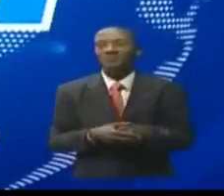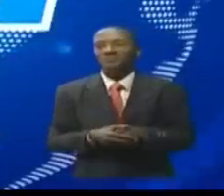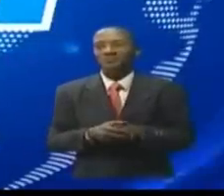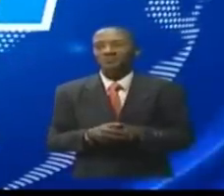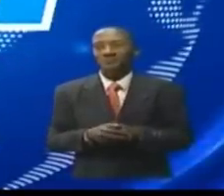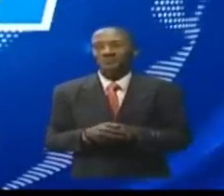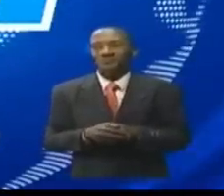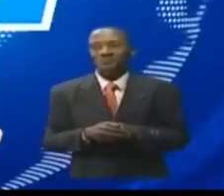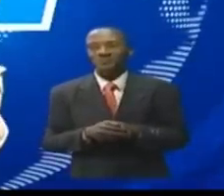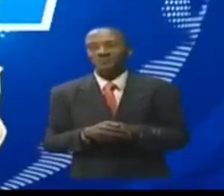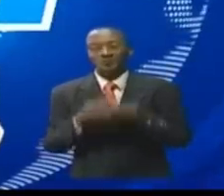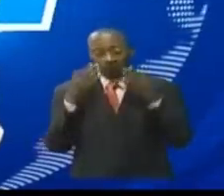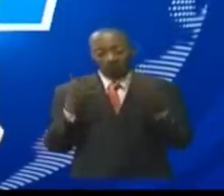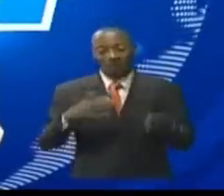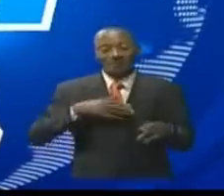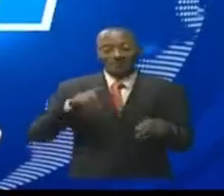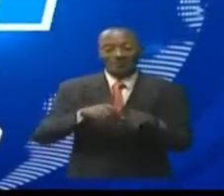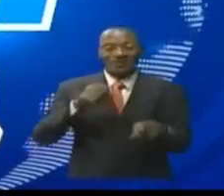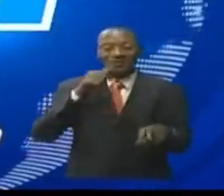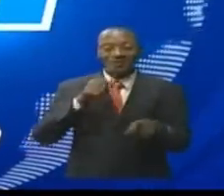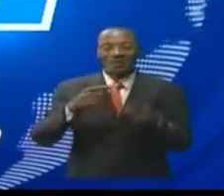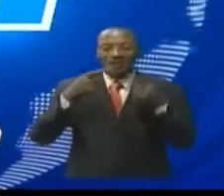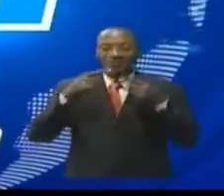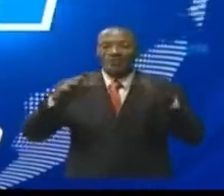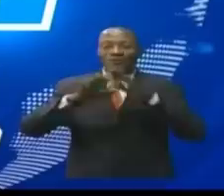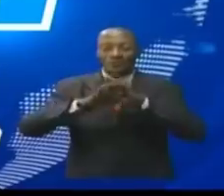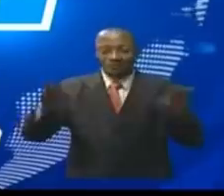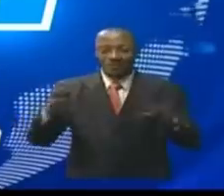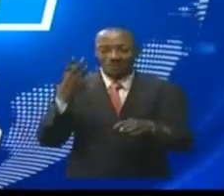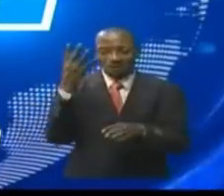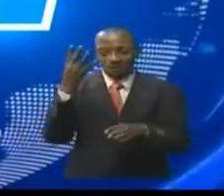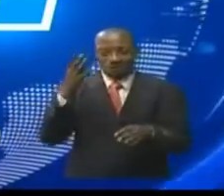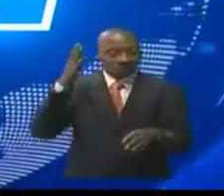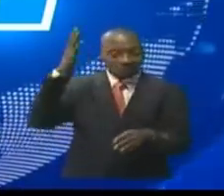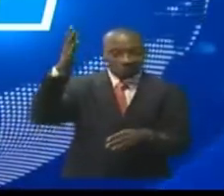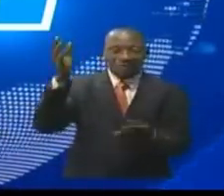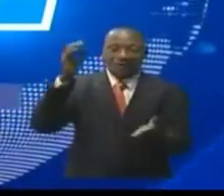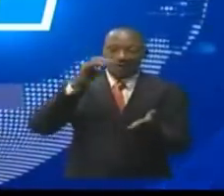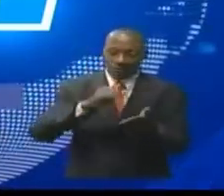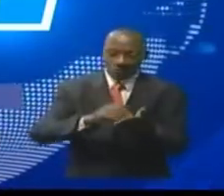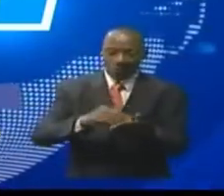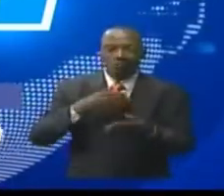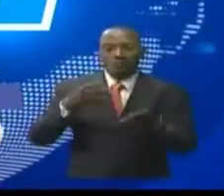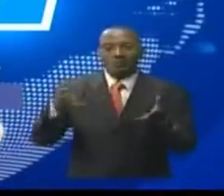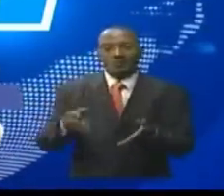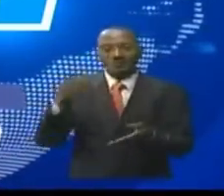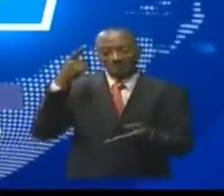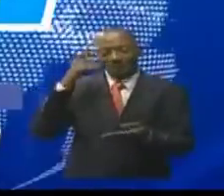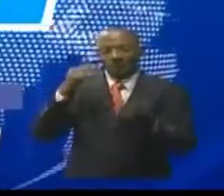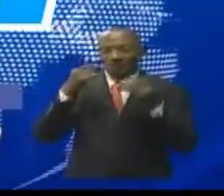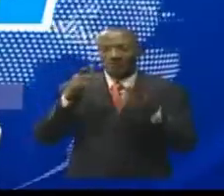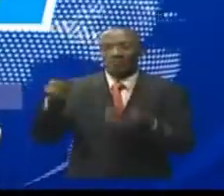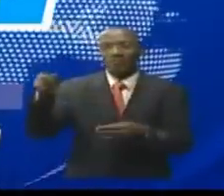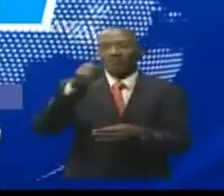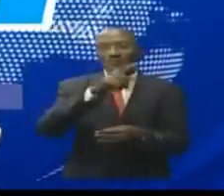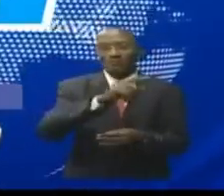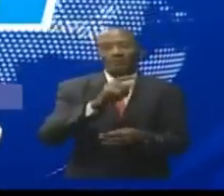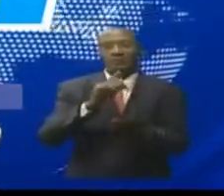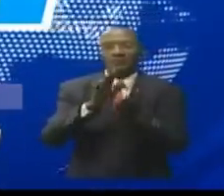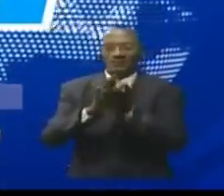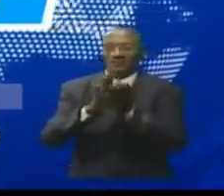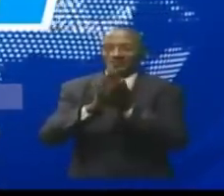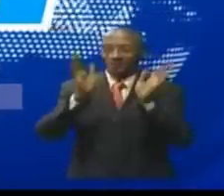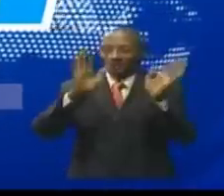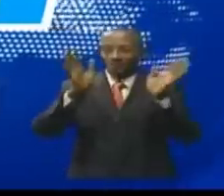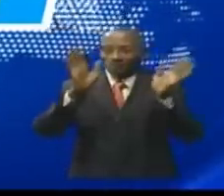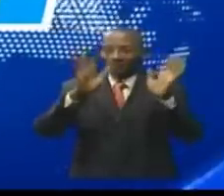Fin de ce journal, Madame, Monsieur, merci de votre attention. Prochain rendez-vous de l'actualité, c'est tout à l'heure à 20h avec Anita Lomba.